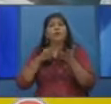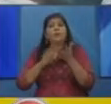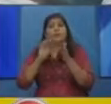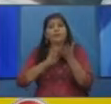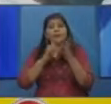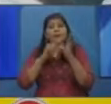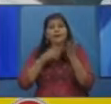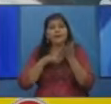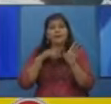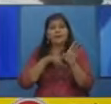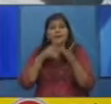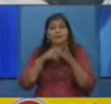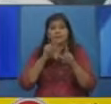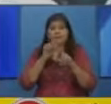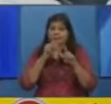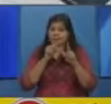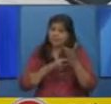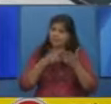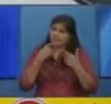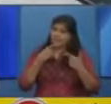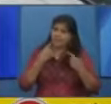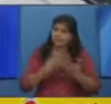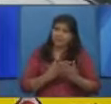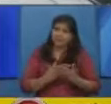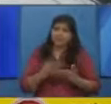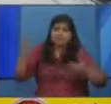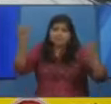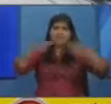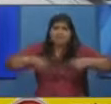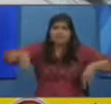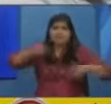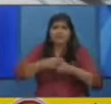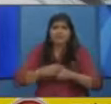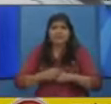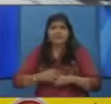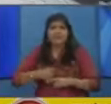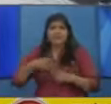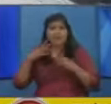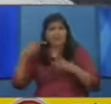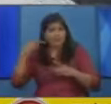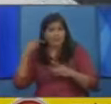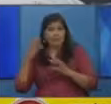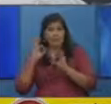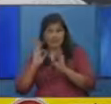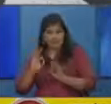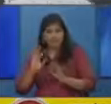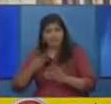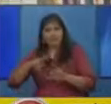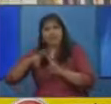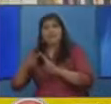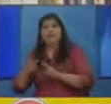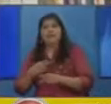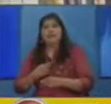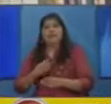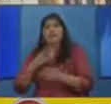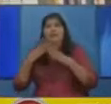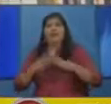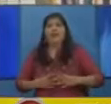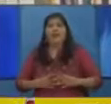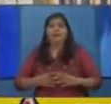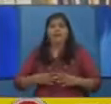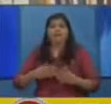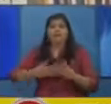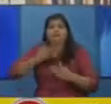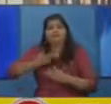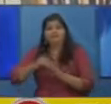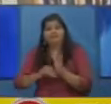की। देखिए कैसे वो लोगों के बालों को तो संवारते ही हैं, उन्हें अपना जीवन संवारने का